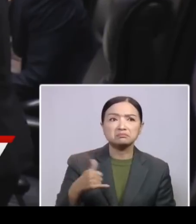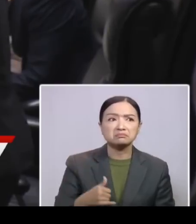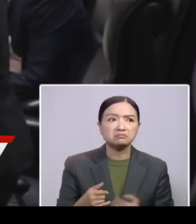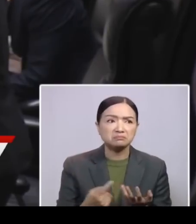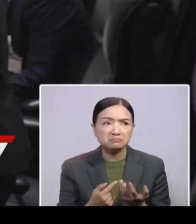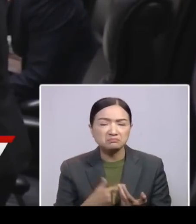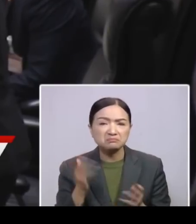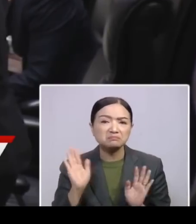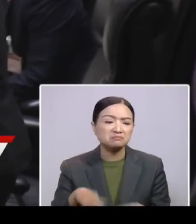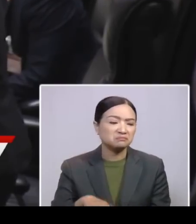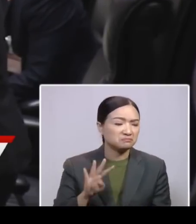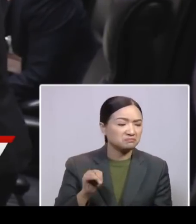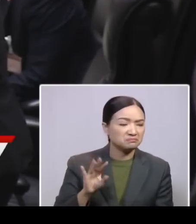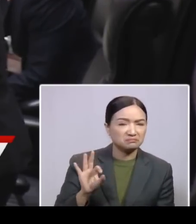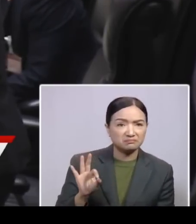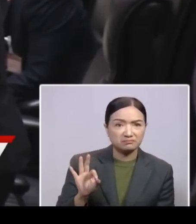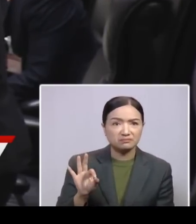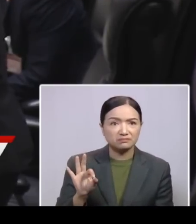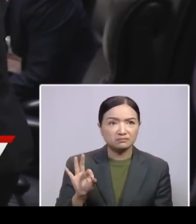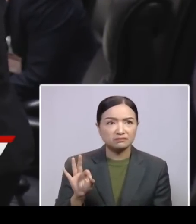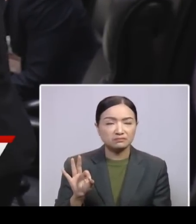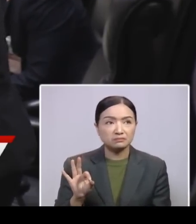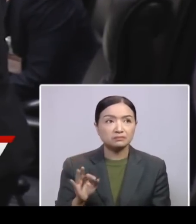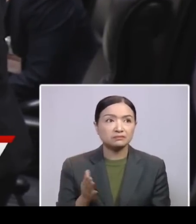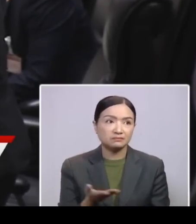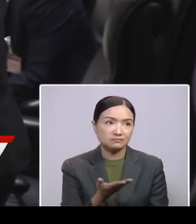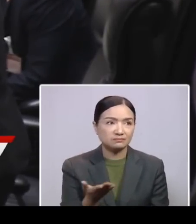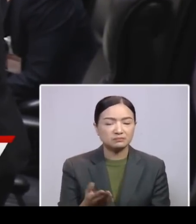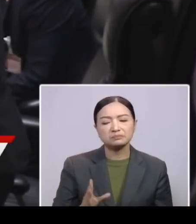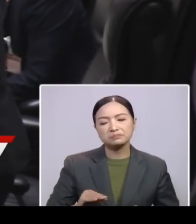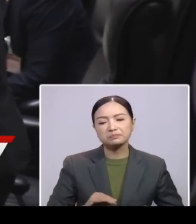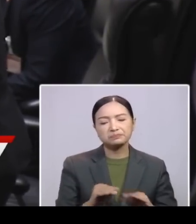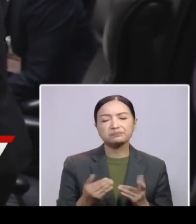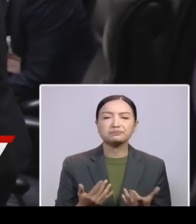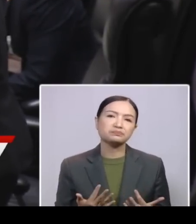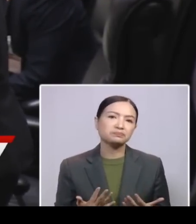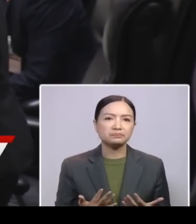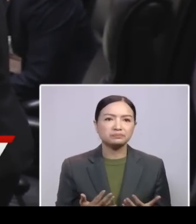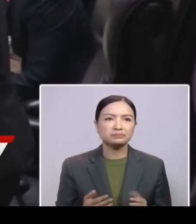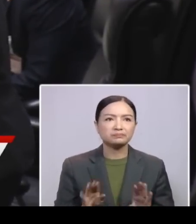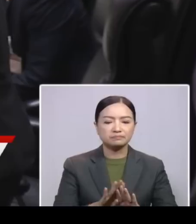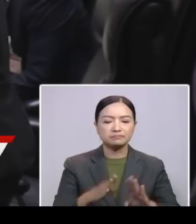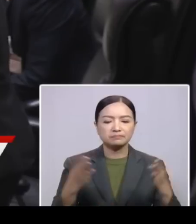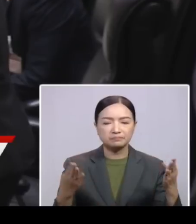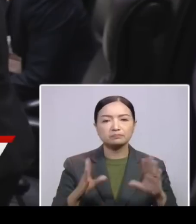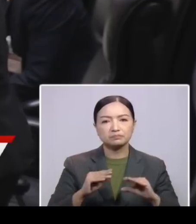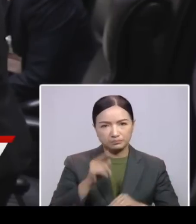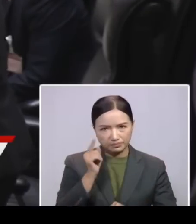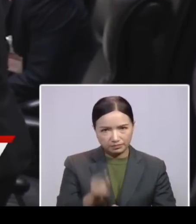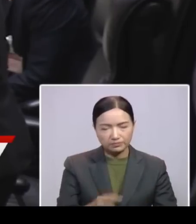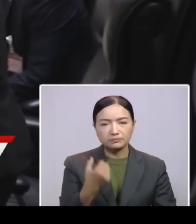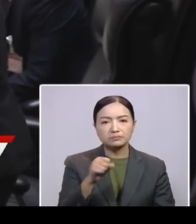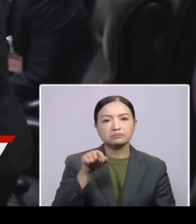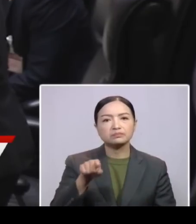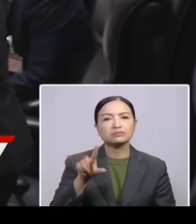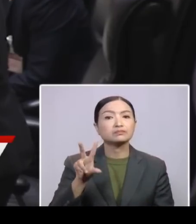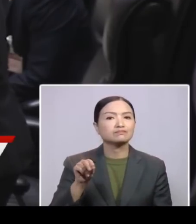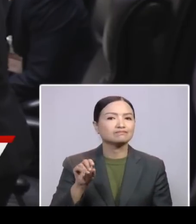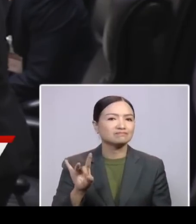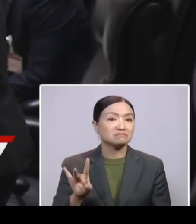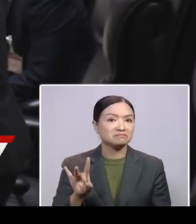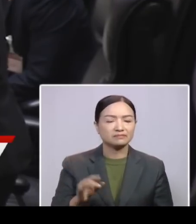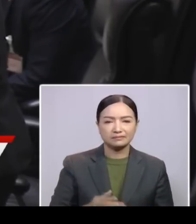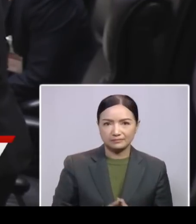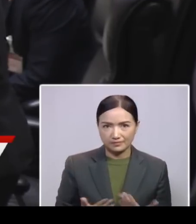ว้าย49 คนในที่สุดที่ประชุมก็รอนะคะแล้วก็เปิดประชุมได้ตอน10:38ค่ะจ